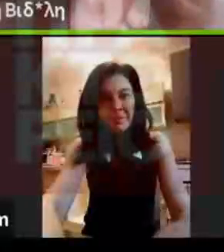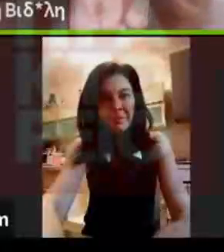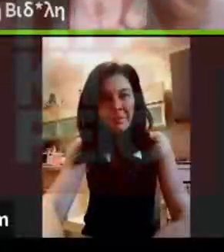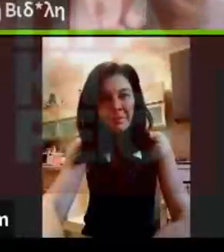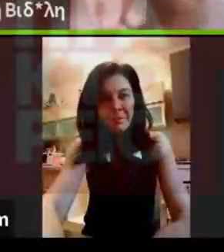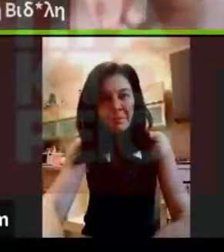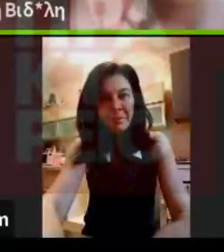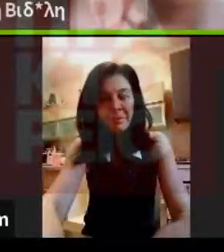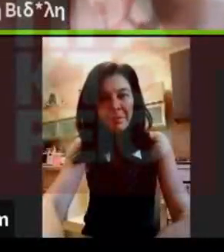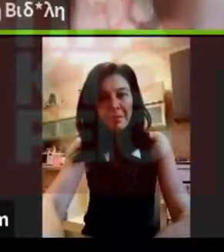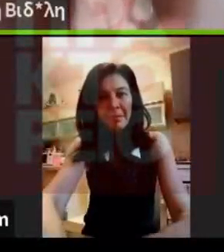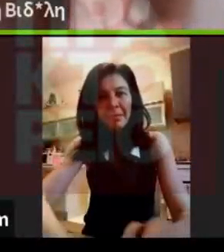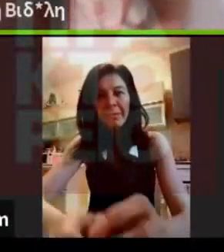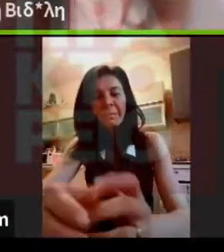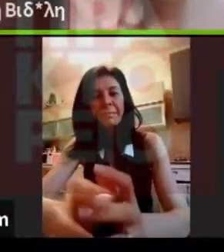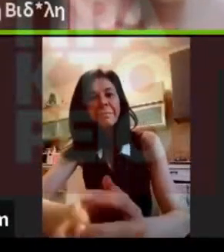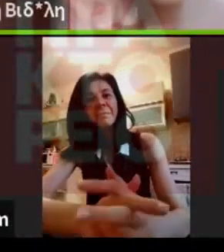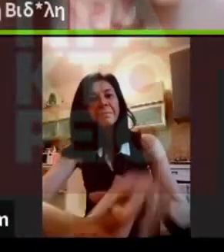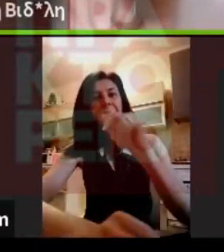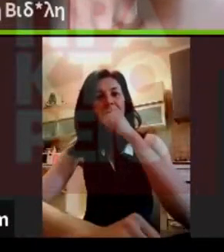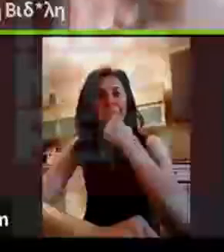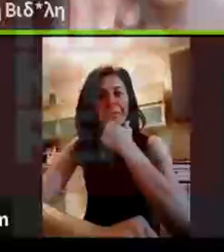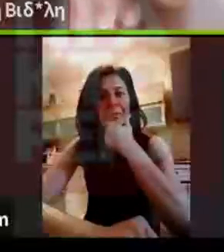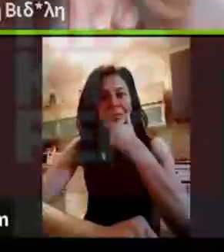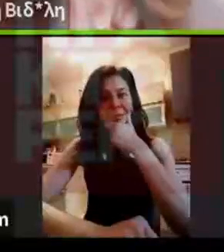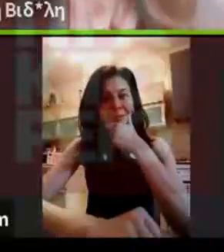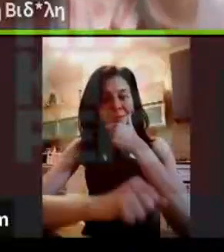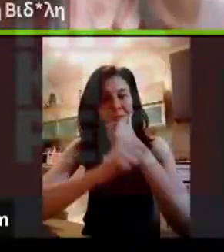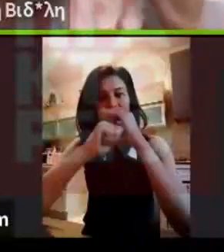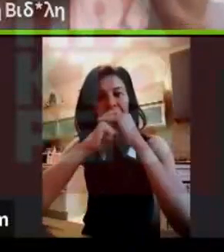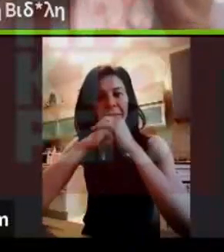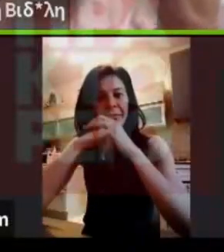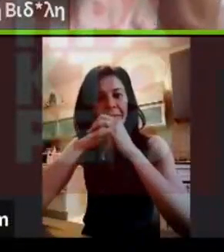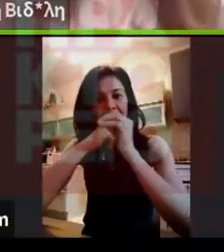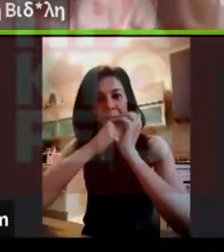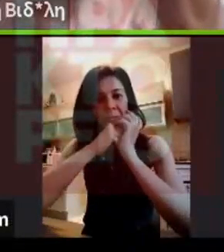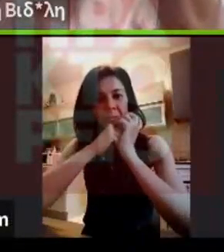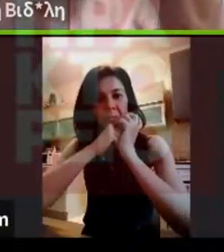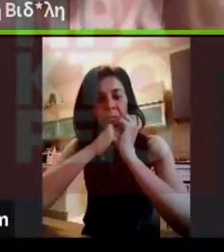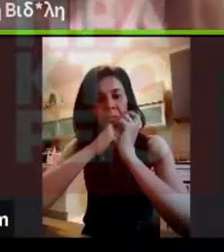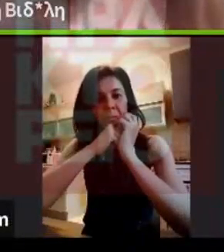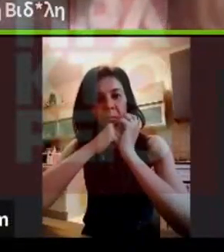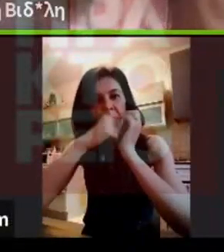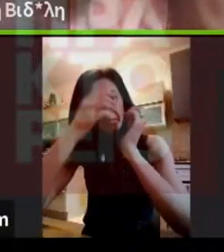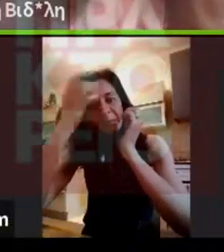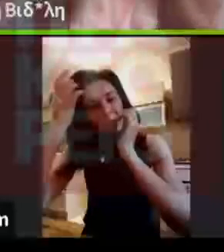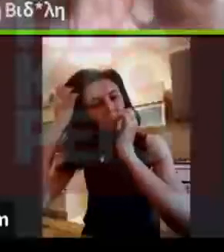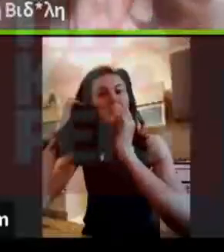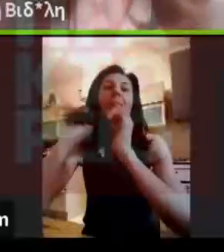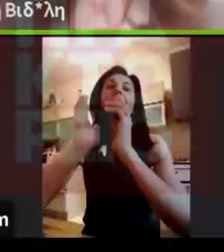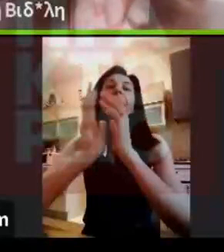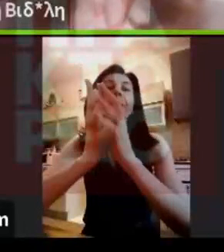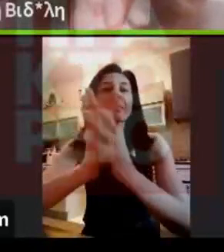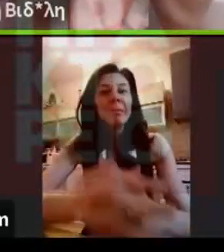Ξεφυλίζοντας τις σελίδες και απολαμβάνοντας τη μυρωδιά του μελανιού πάνω στο χαρτί, περιδιαβαίνοντας τις ψηφιακές σελίδες ενός ηλεκτρονικού βιβλίου,